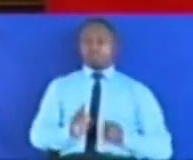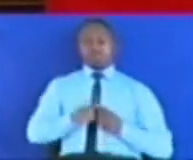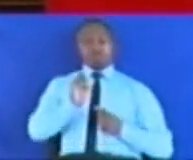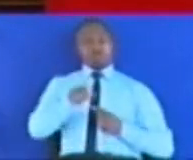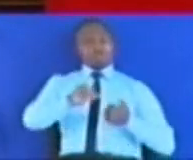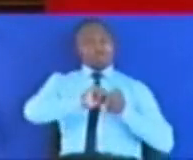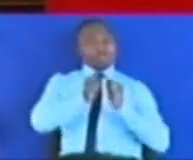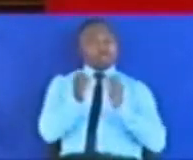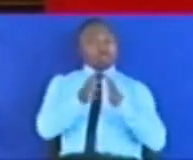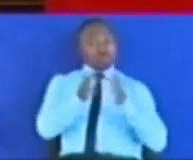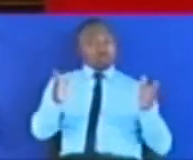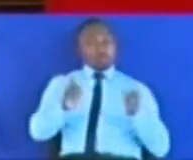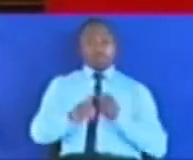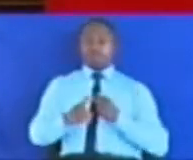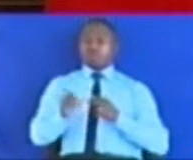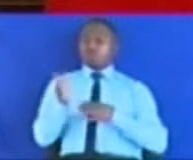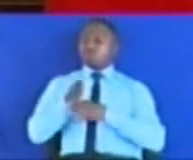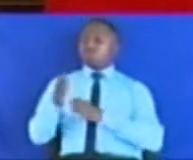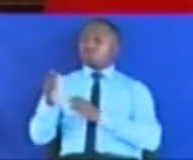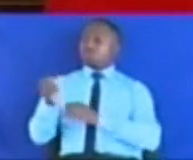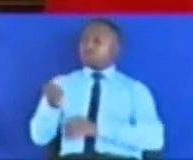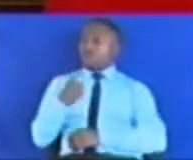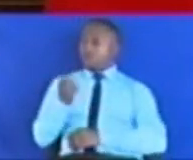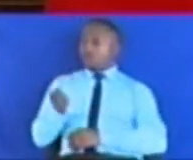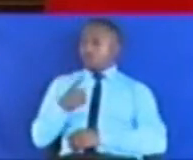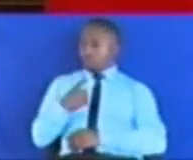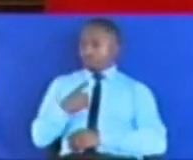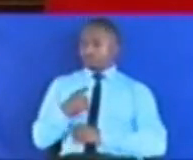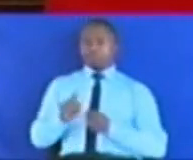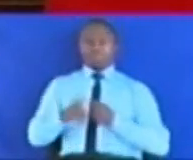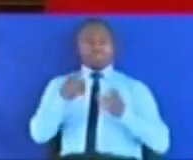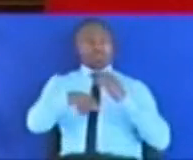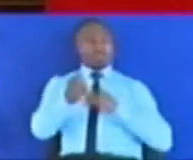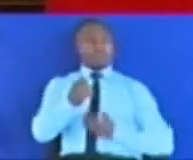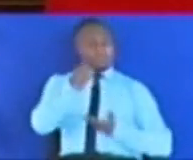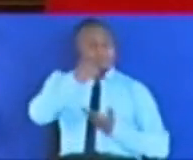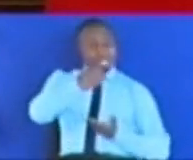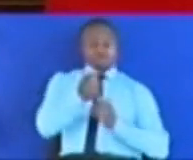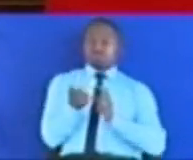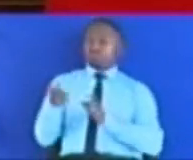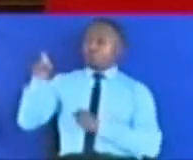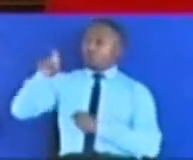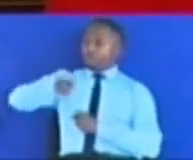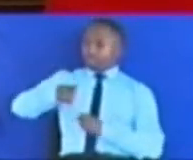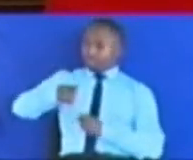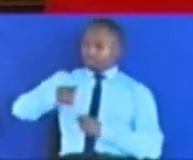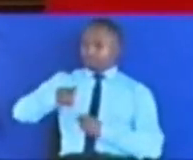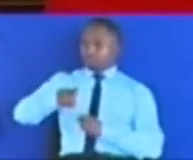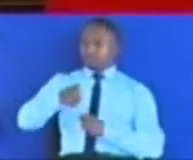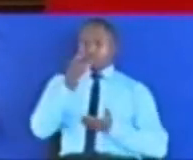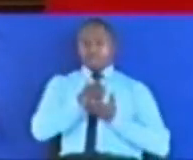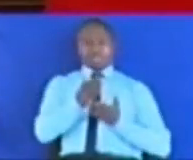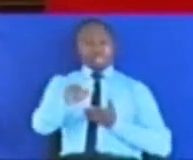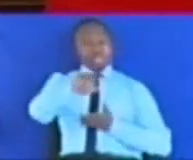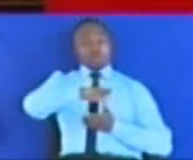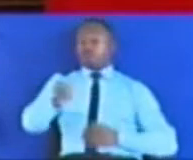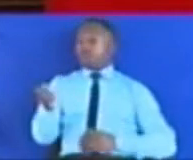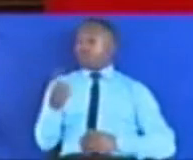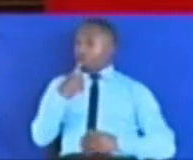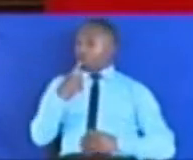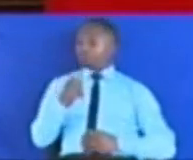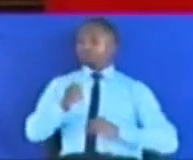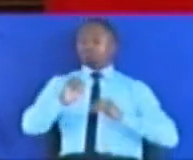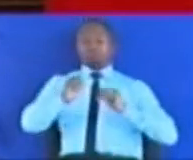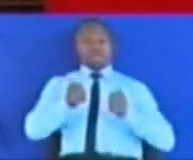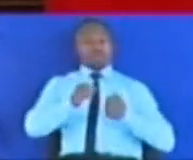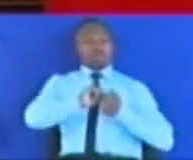shida kubwa sana ya upatikanaji wa madawa bado. Pamoja na kwamba tumeongeza bajeti ya huduma za afya hasa kwenye eneo la madawa, lakini bado